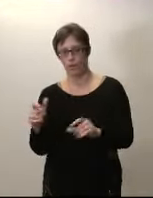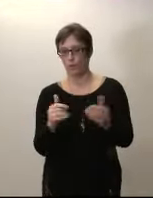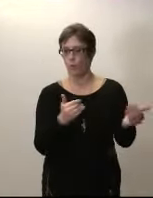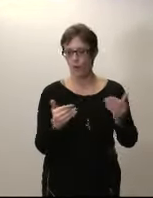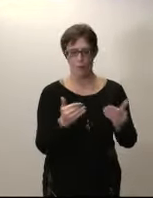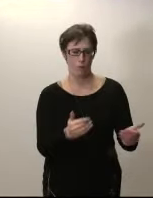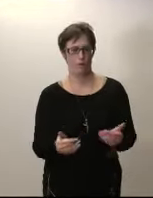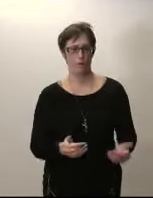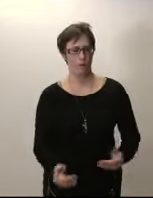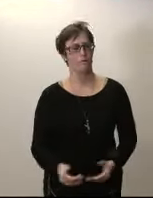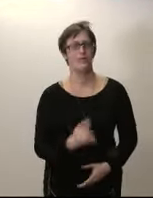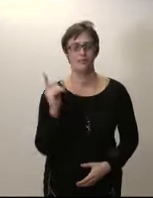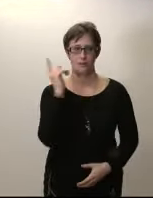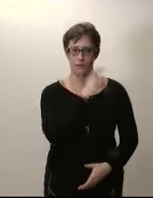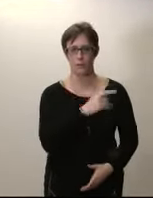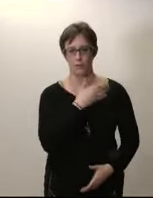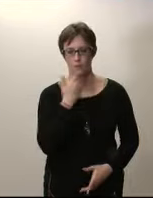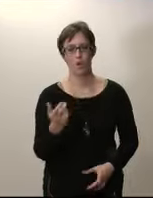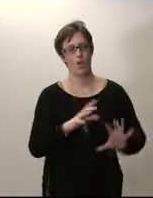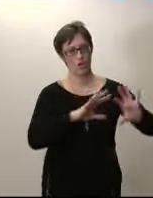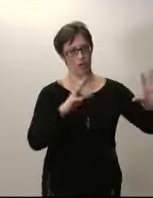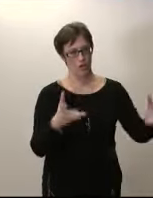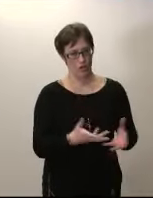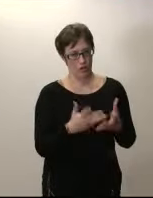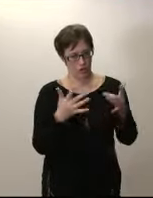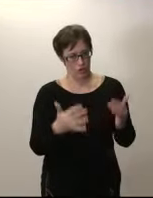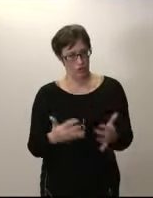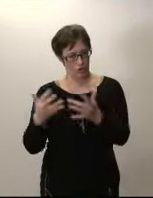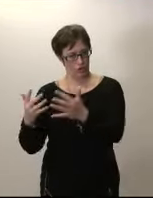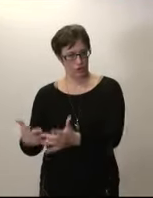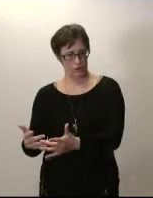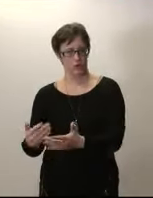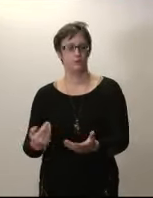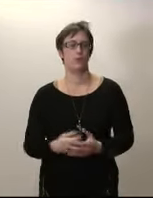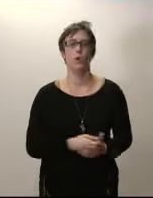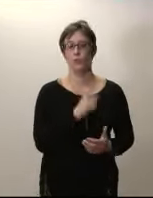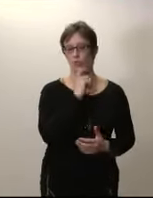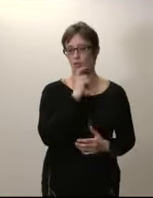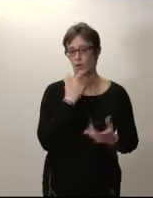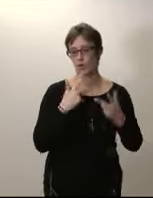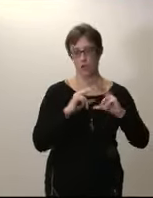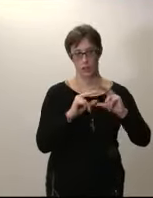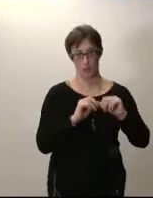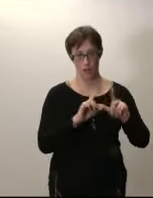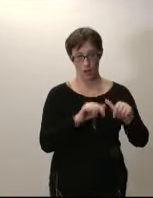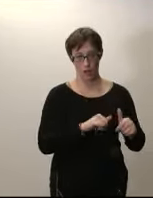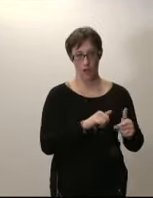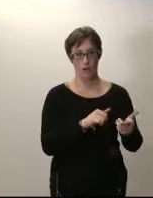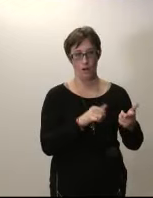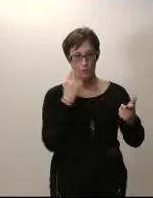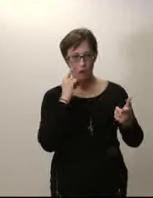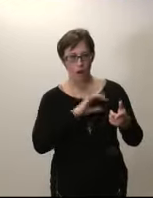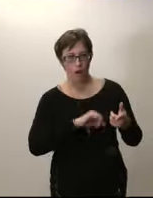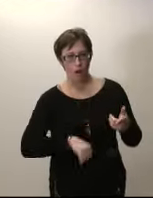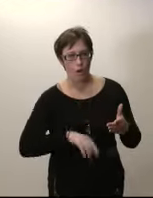reprendre le chiffre global puisque, comme je l'ai expliqué tout à l'heure, on trouve l'ATEOM, vous la voyez tout en bas, alors